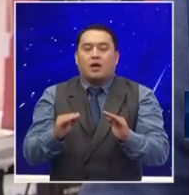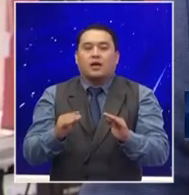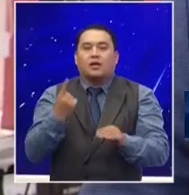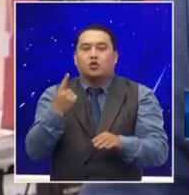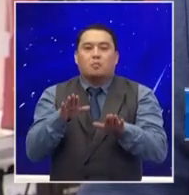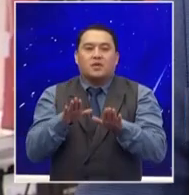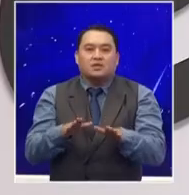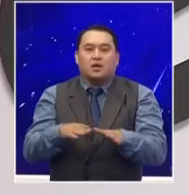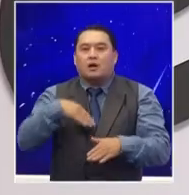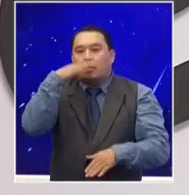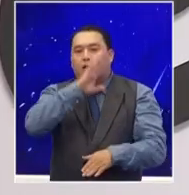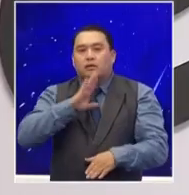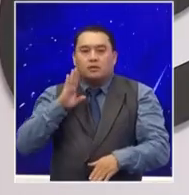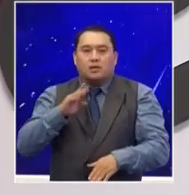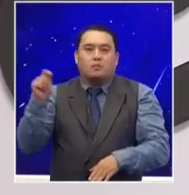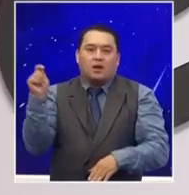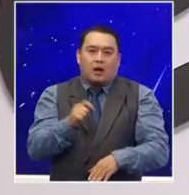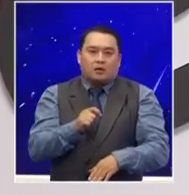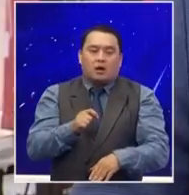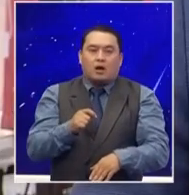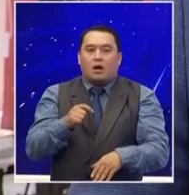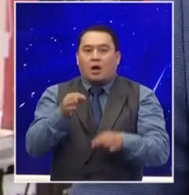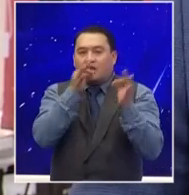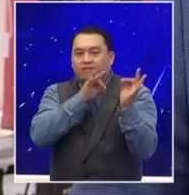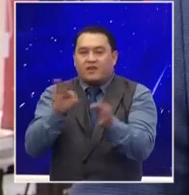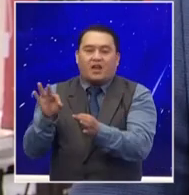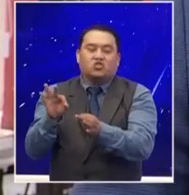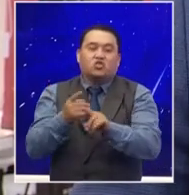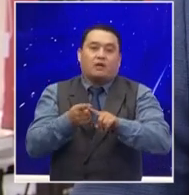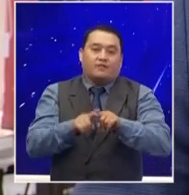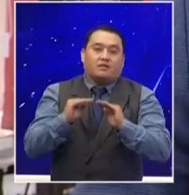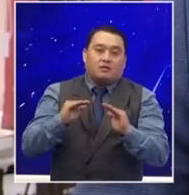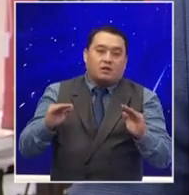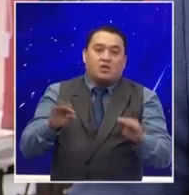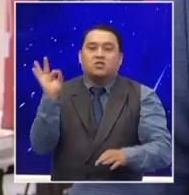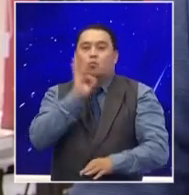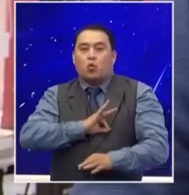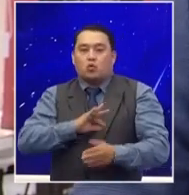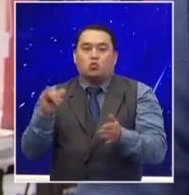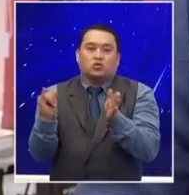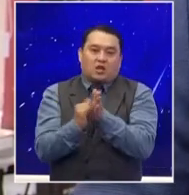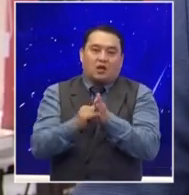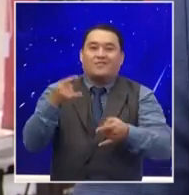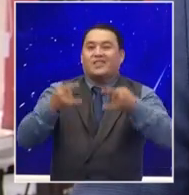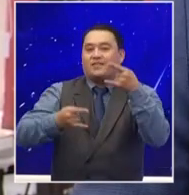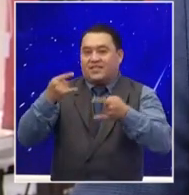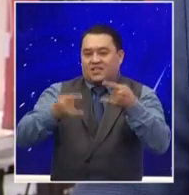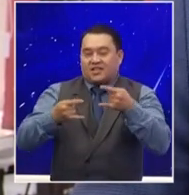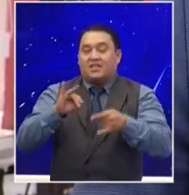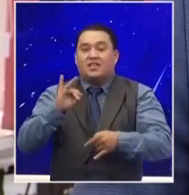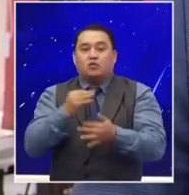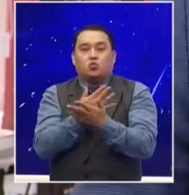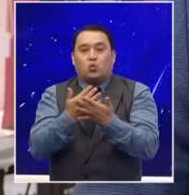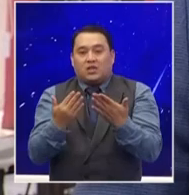чтобы родители, приходя, могли детей чем-то отвлечь. А в то же время должны быть использованы и установлены телевизоры, и